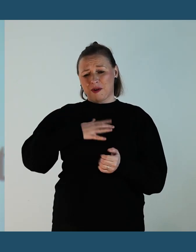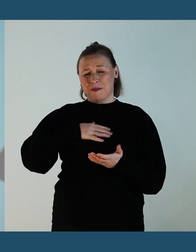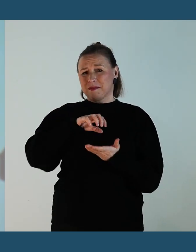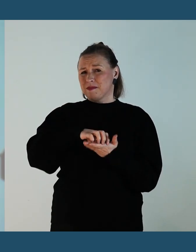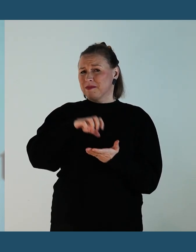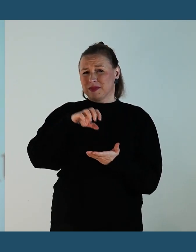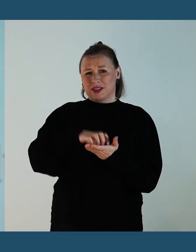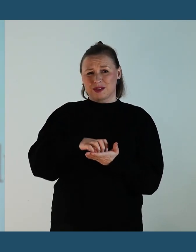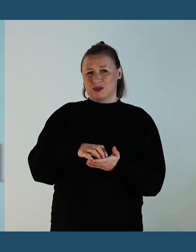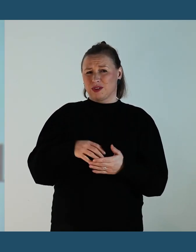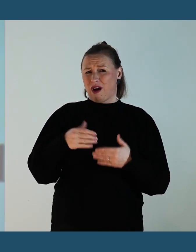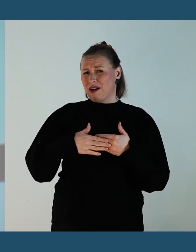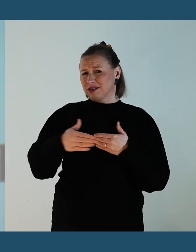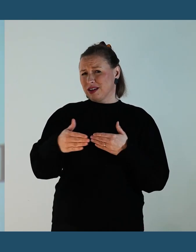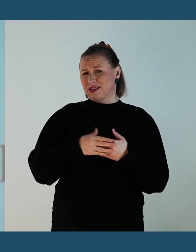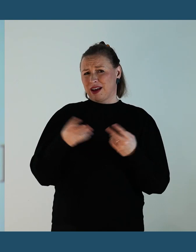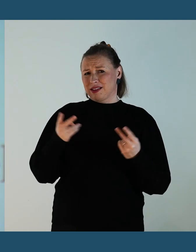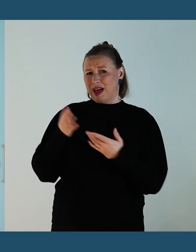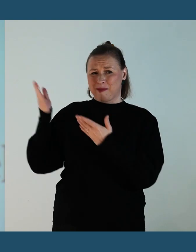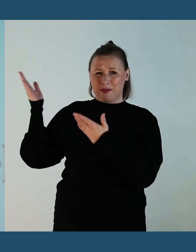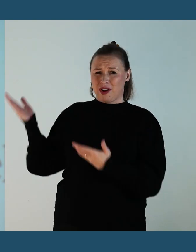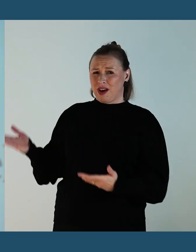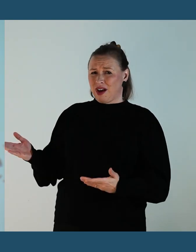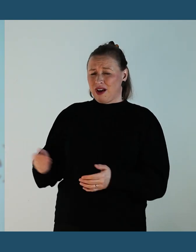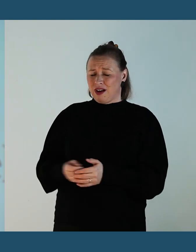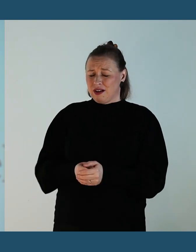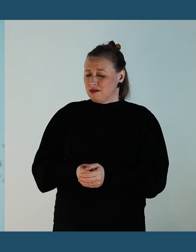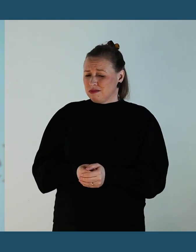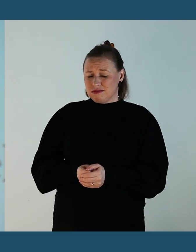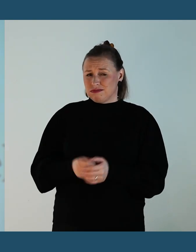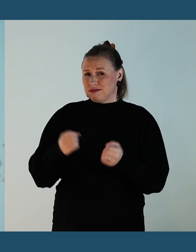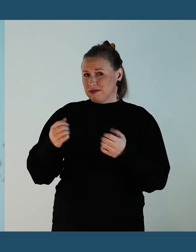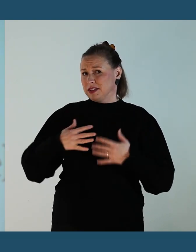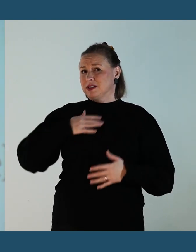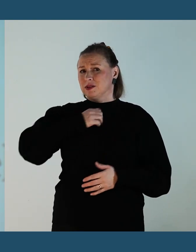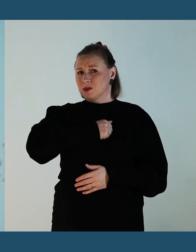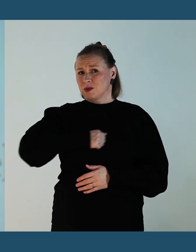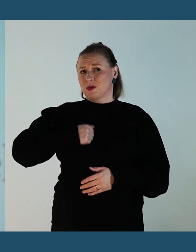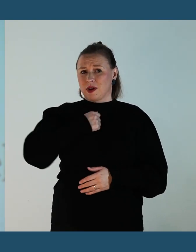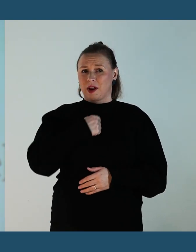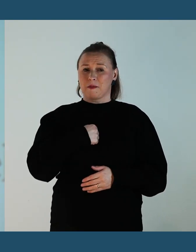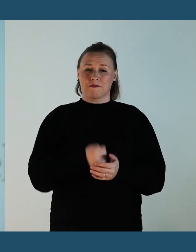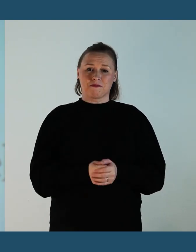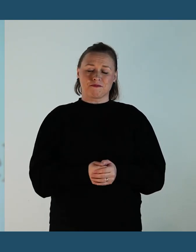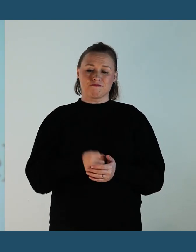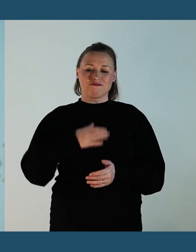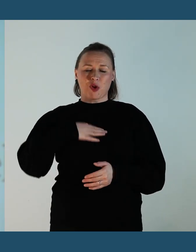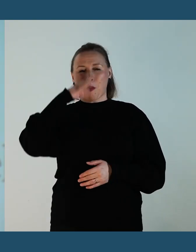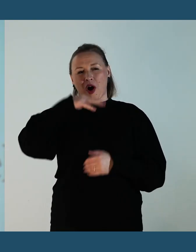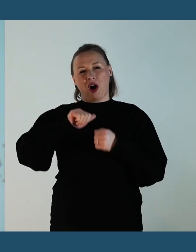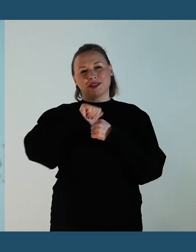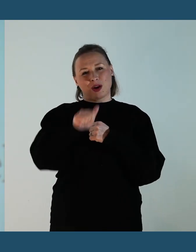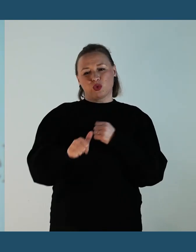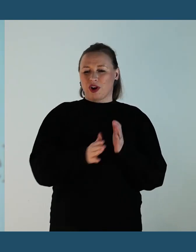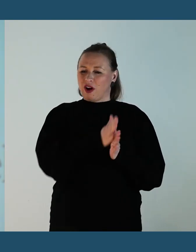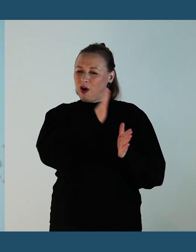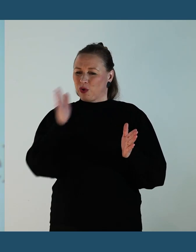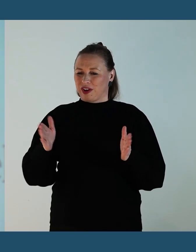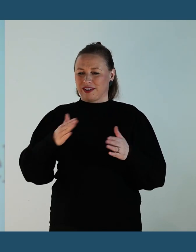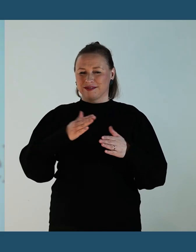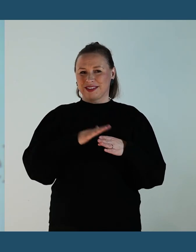tällaisia. Niin kyllä se vetää surulliseksi, mutta mä oon myöskin käyttänyt tämän kansanedustajakauden sillä tavalla, että mä oon käynyt kouluissa